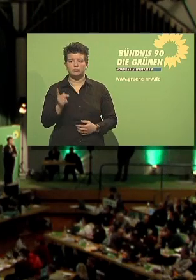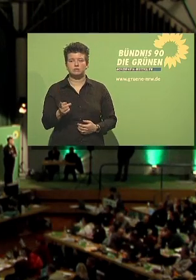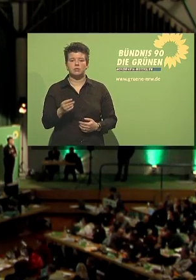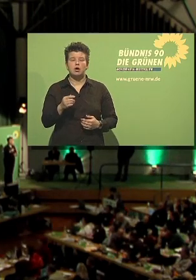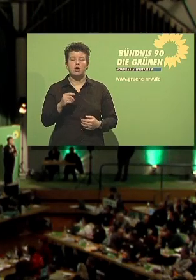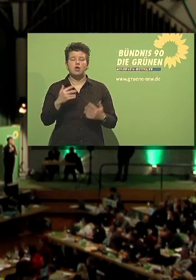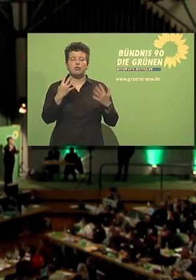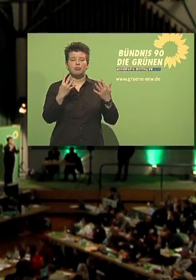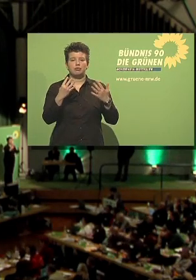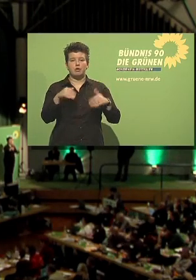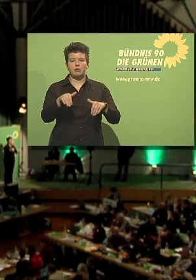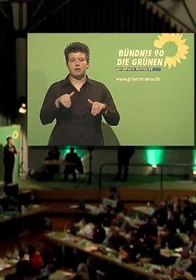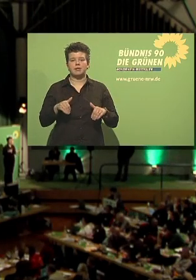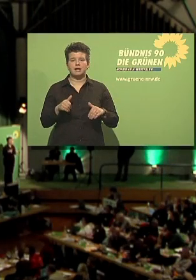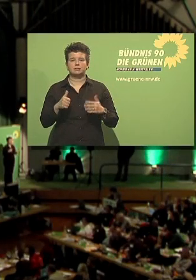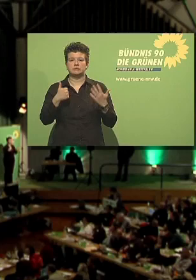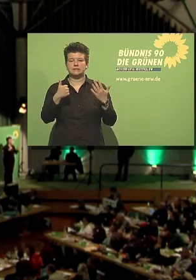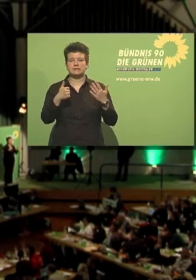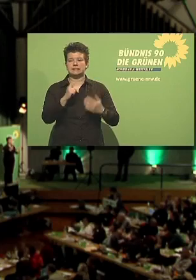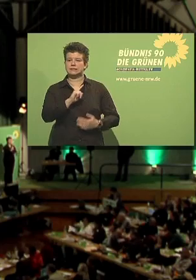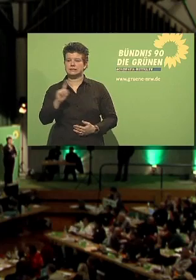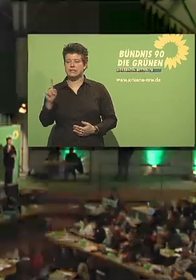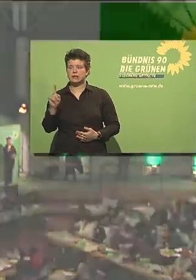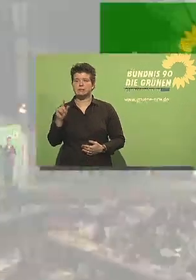Enthaltungen, 6 Nein-Stimmen,